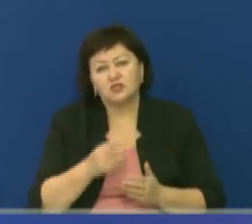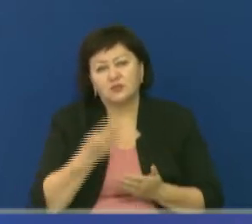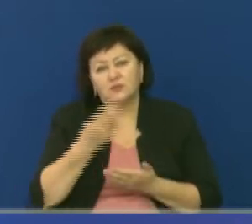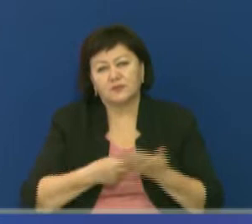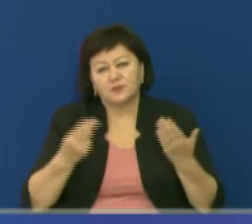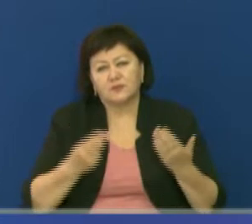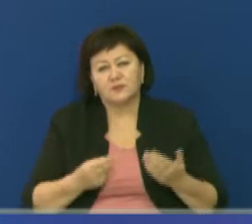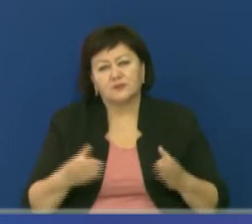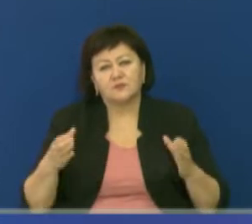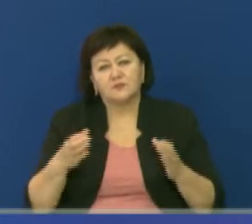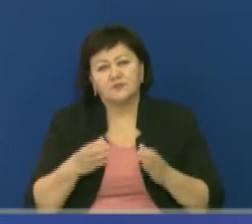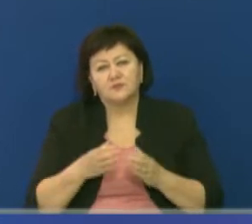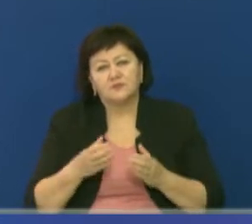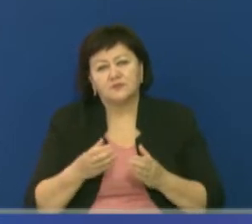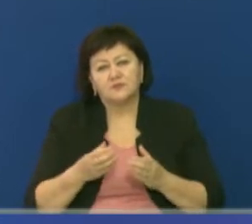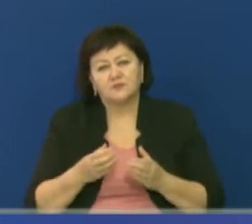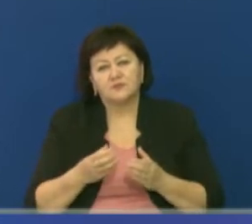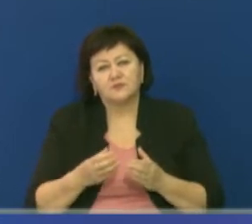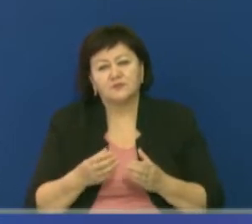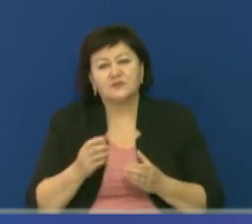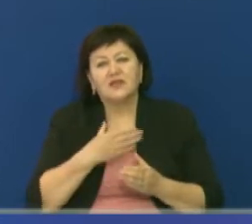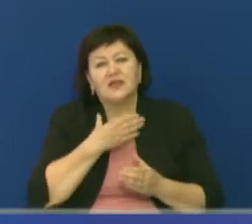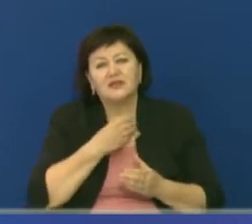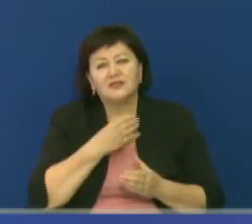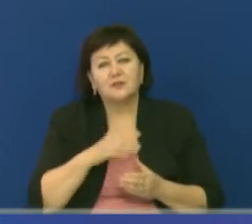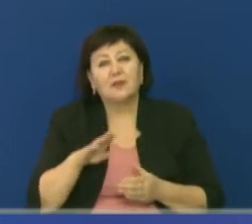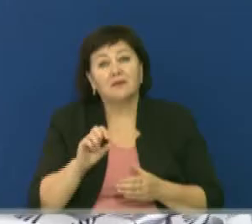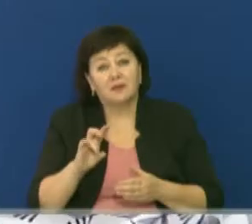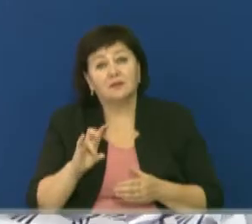и издательство с более чем 100-летней историей, газета «Семей Таны».